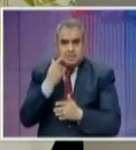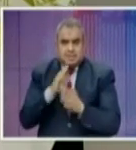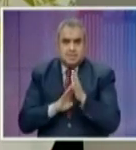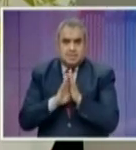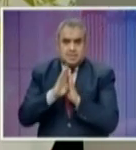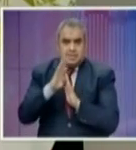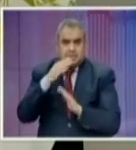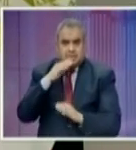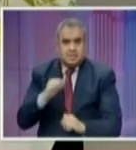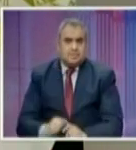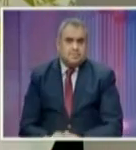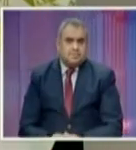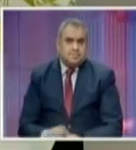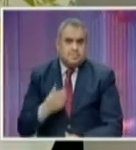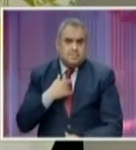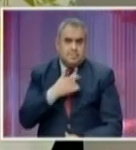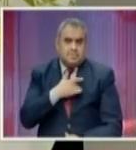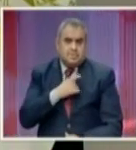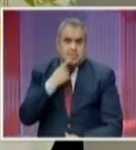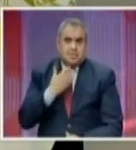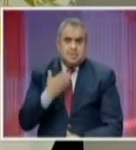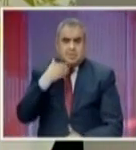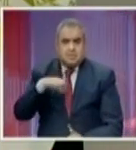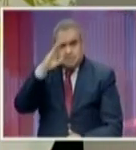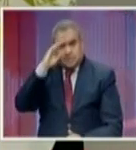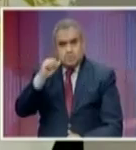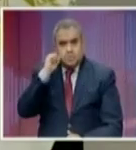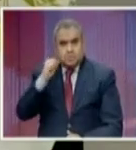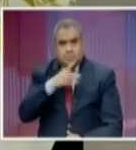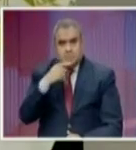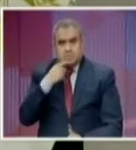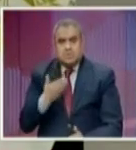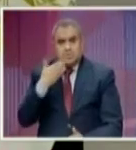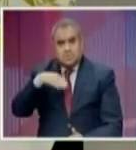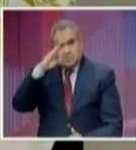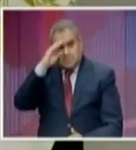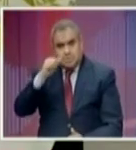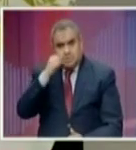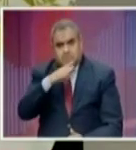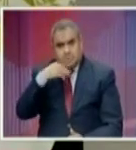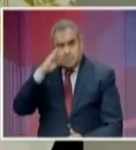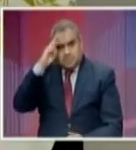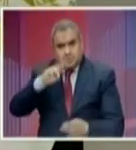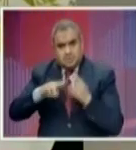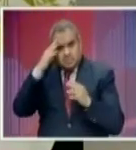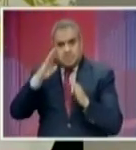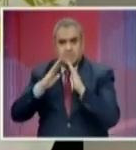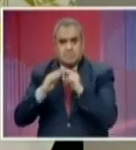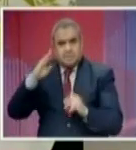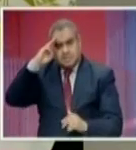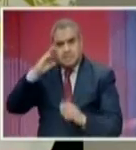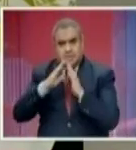لي عشان أنا بحبك كلكم، شكرا جدا والسلام عليكم والسلام عليكم وتحية